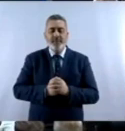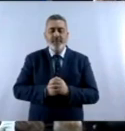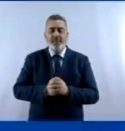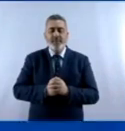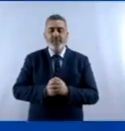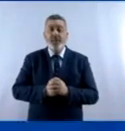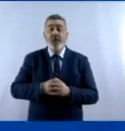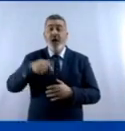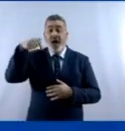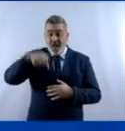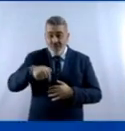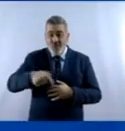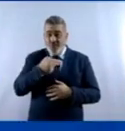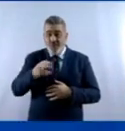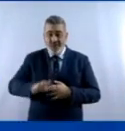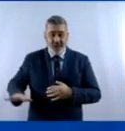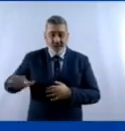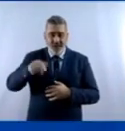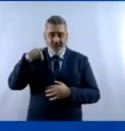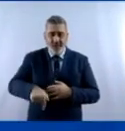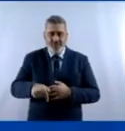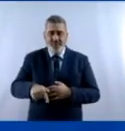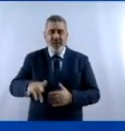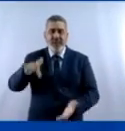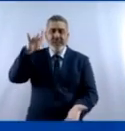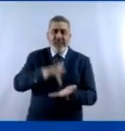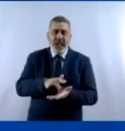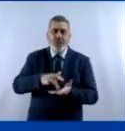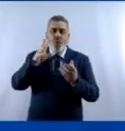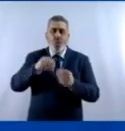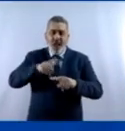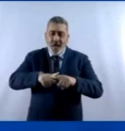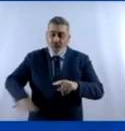από εδώ, από τη Θεσσαλία, από το κέντρο της χώρας,